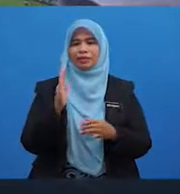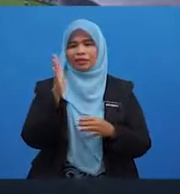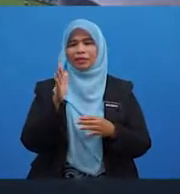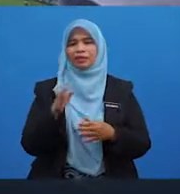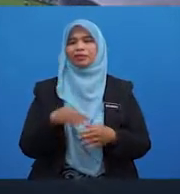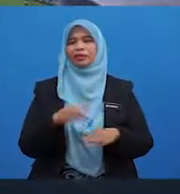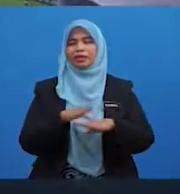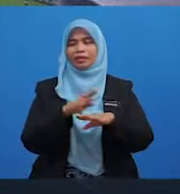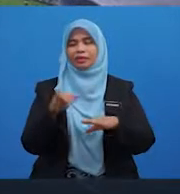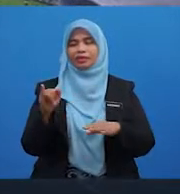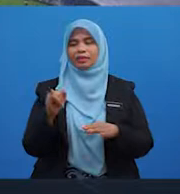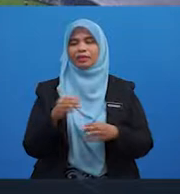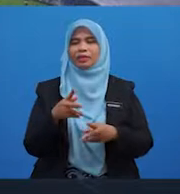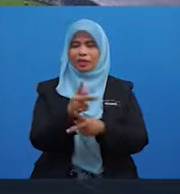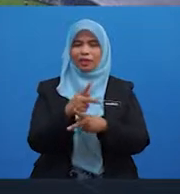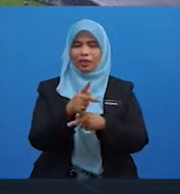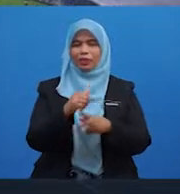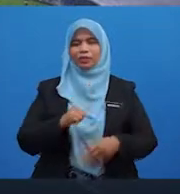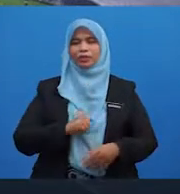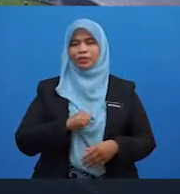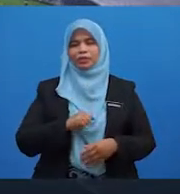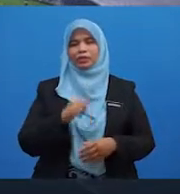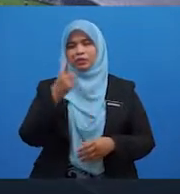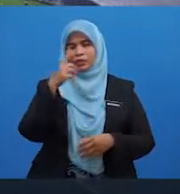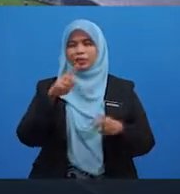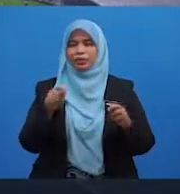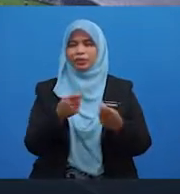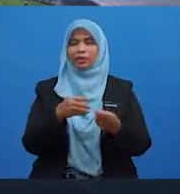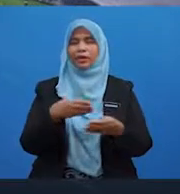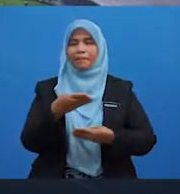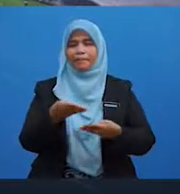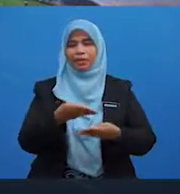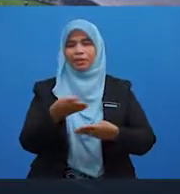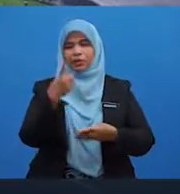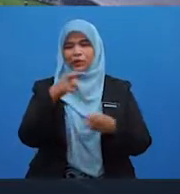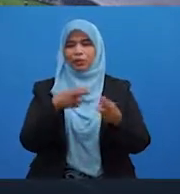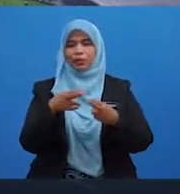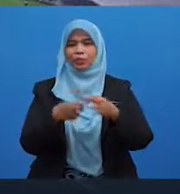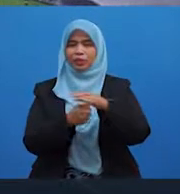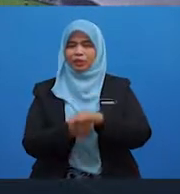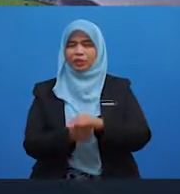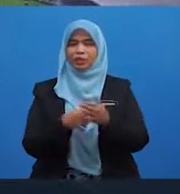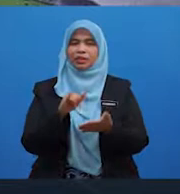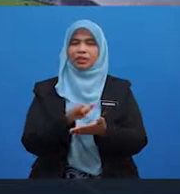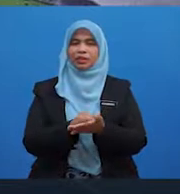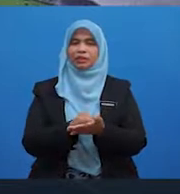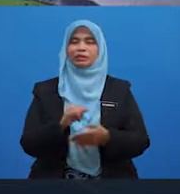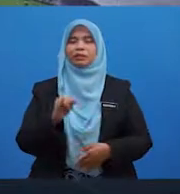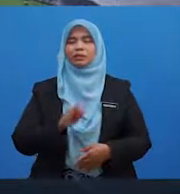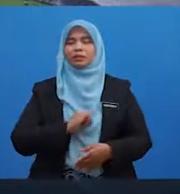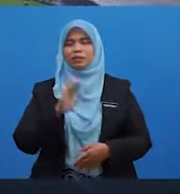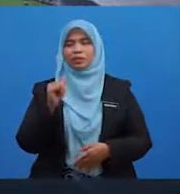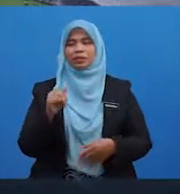mengawal keadaan dirinya untuk bertindak balas dan menguruskan tekanan tersebut. Individu yang mempunyai